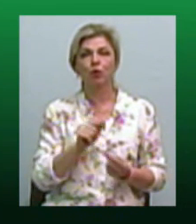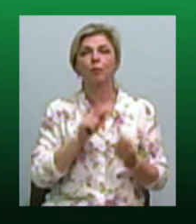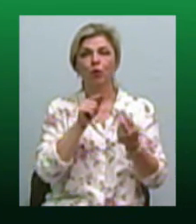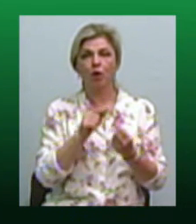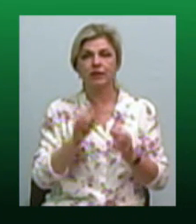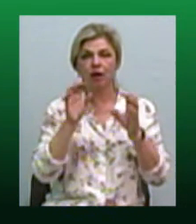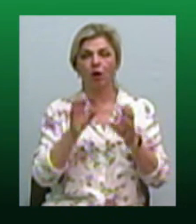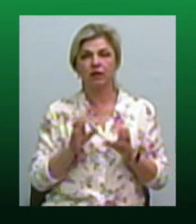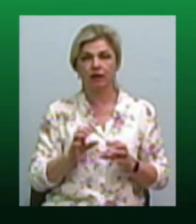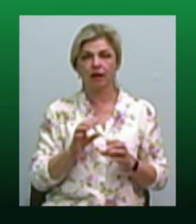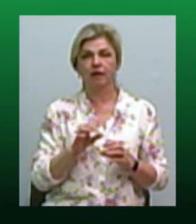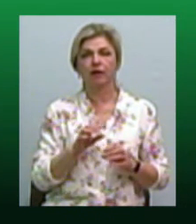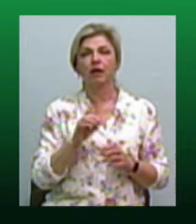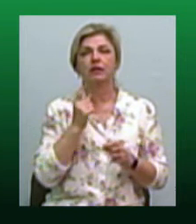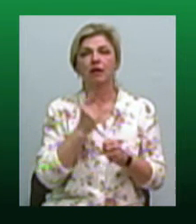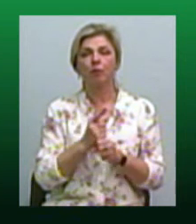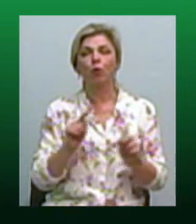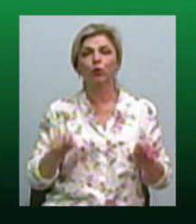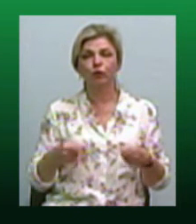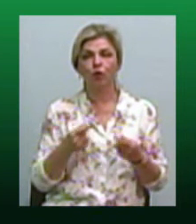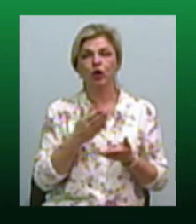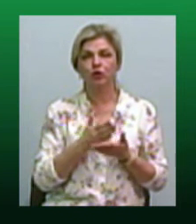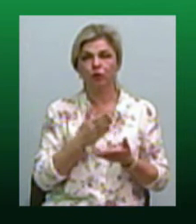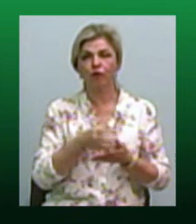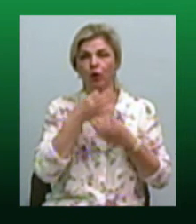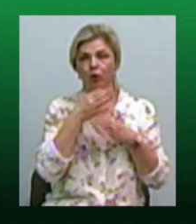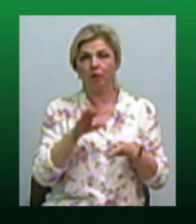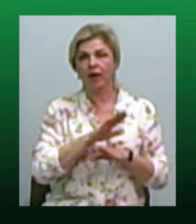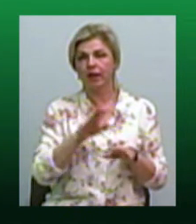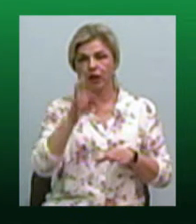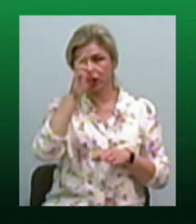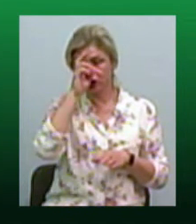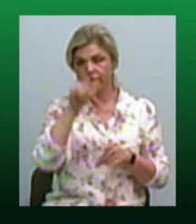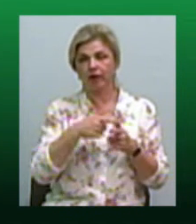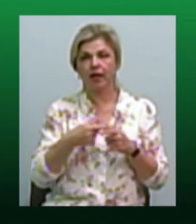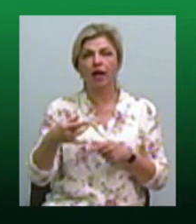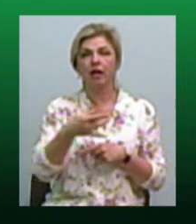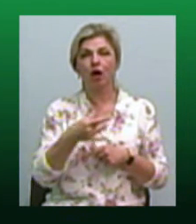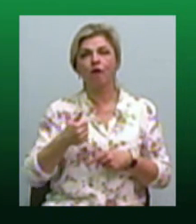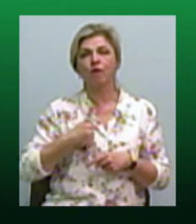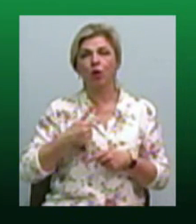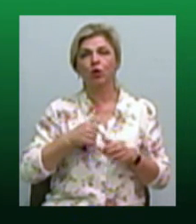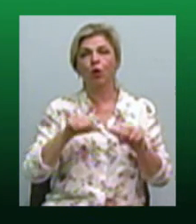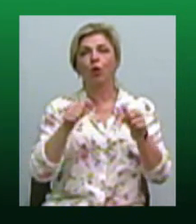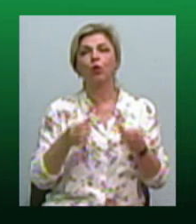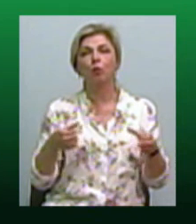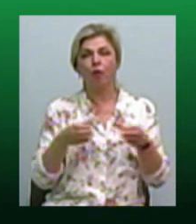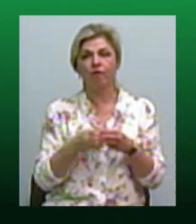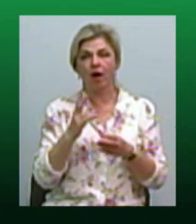окремих її територіях, заборонити утворення чи існування будь-яких недержавних чи регіональних збройних угрупувань на території